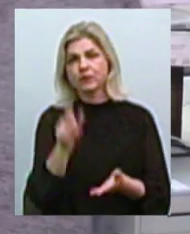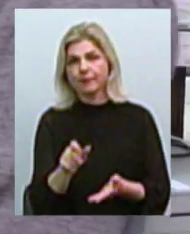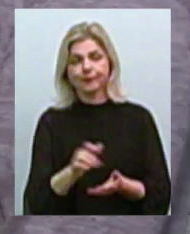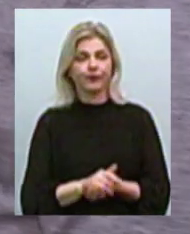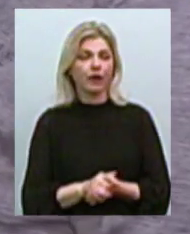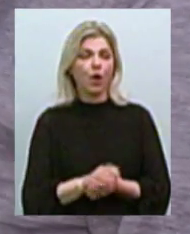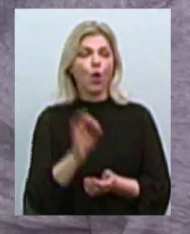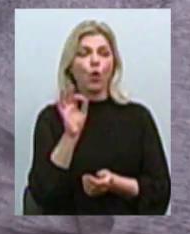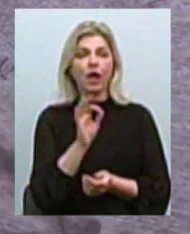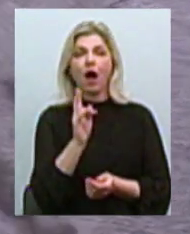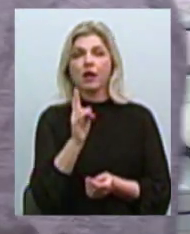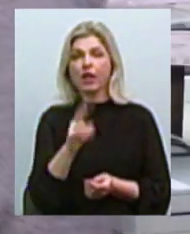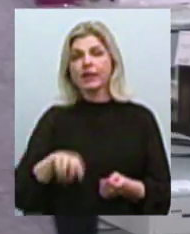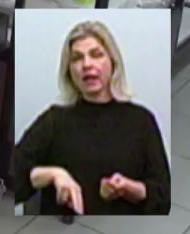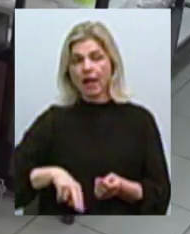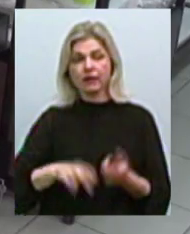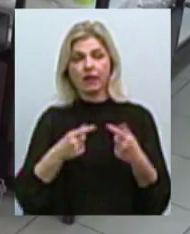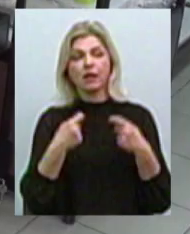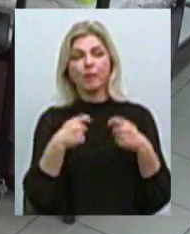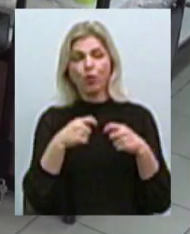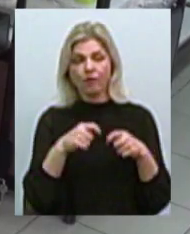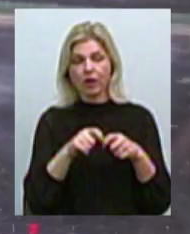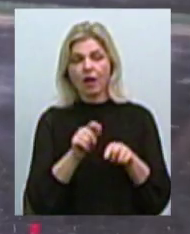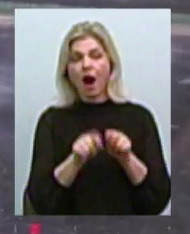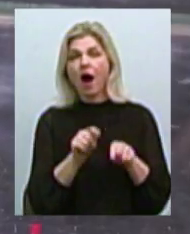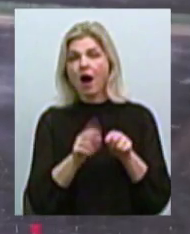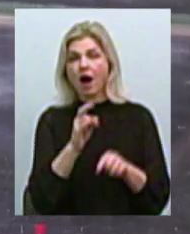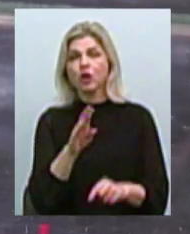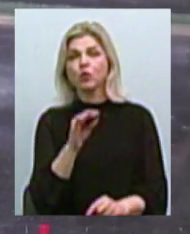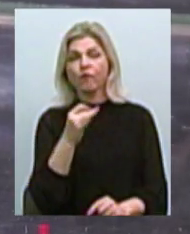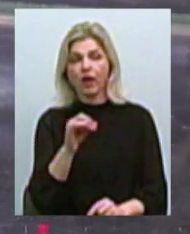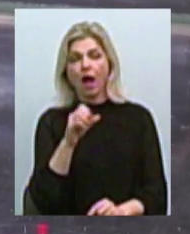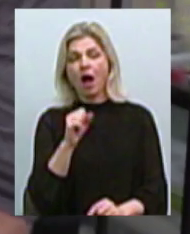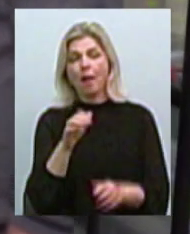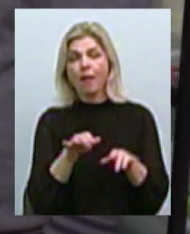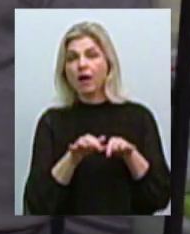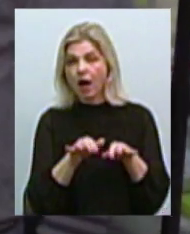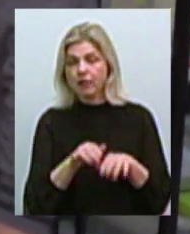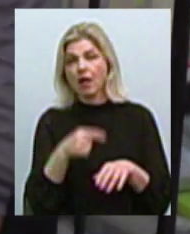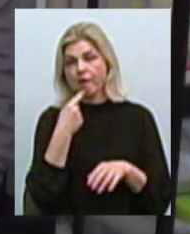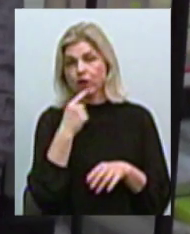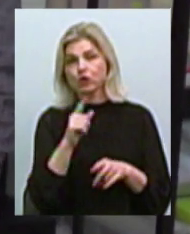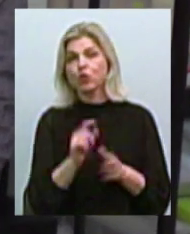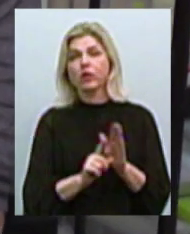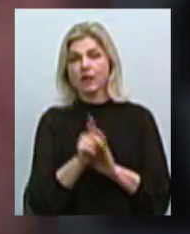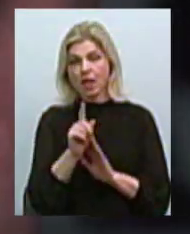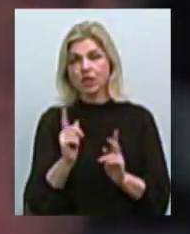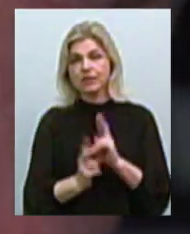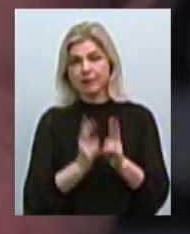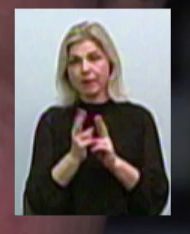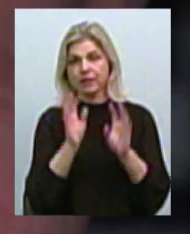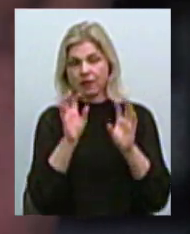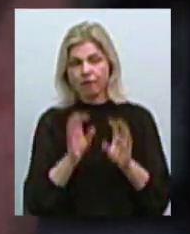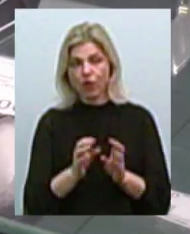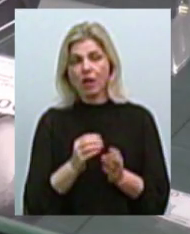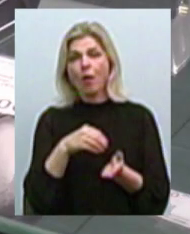Каленюк – директор магазину, де продають реєстратори розрахункових операцій або касові апарати. Говорить, з прийняттям змін до законодавства попит на